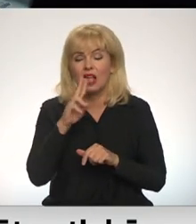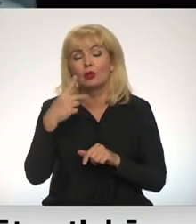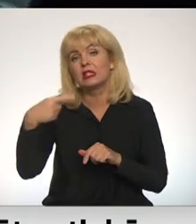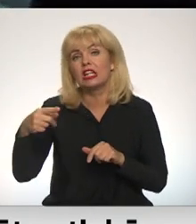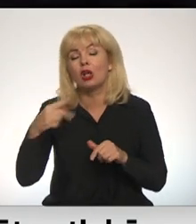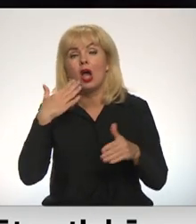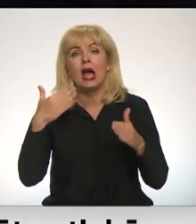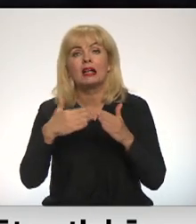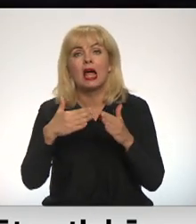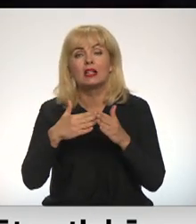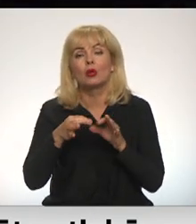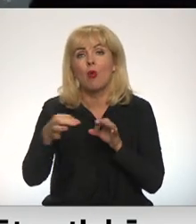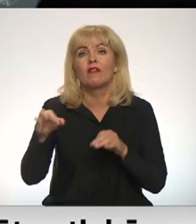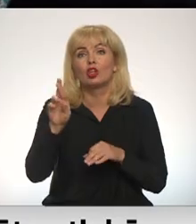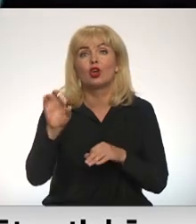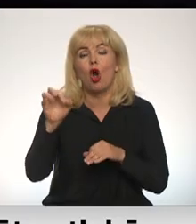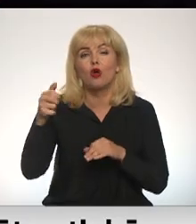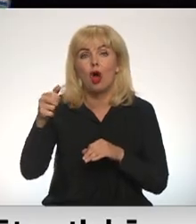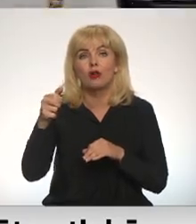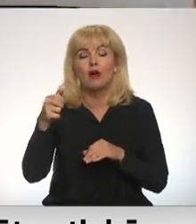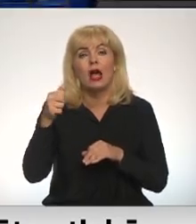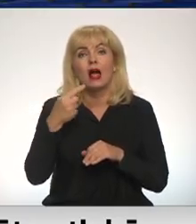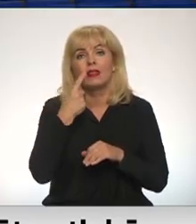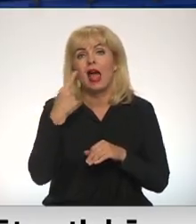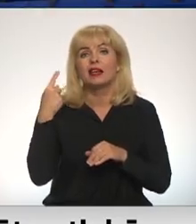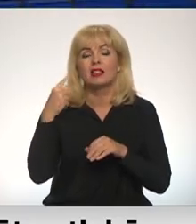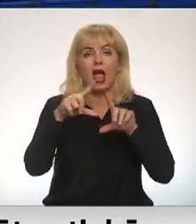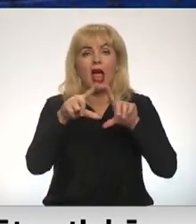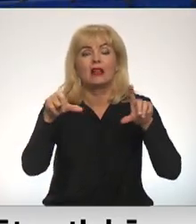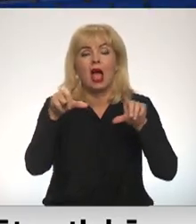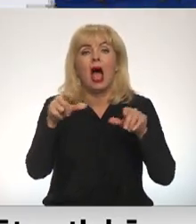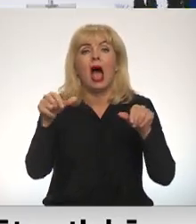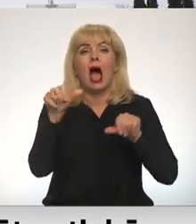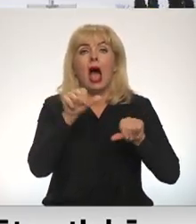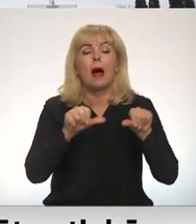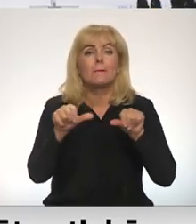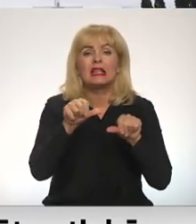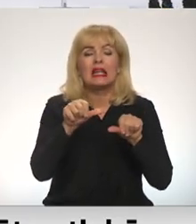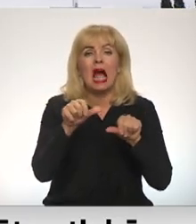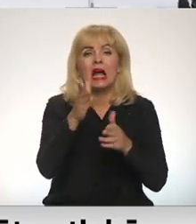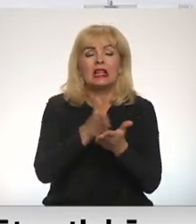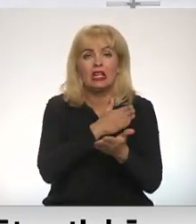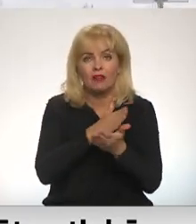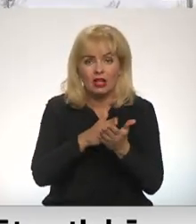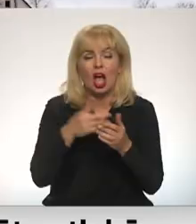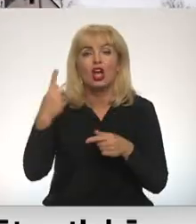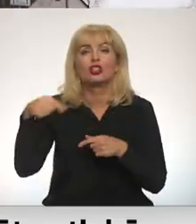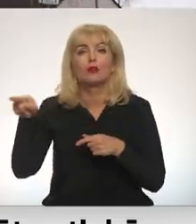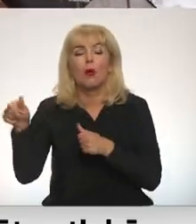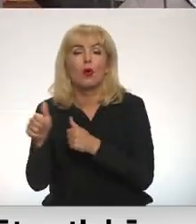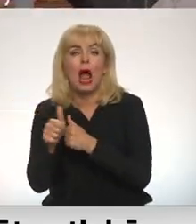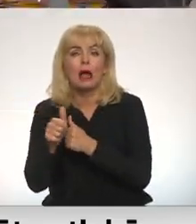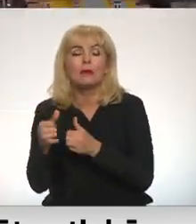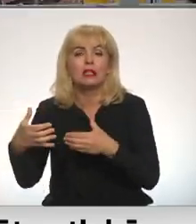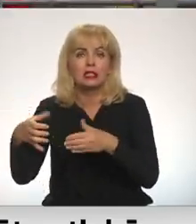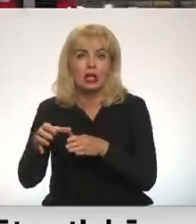novada ciematā, Rogaukā, aptieka nesen likvidēta. Arī Špuģos atceras, ka pēc tam, kad aptieku slēdza kaimiņa ciematā,